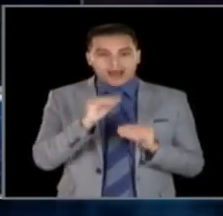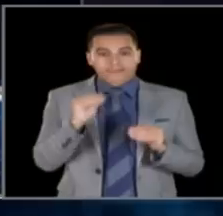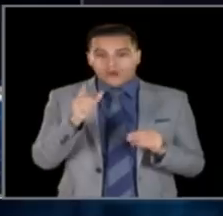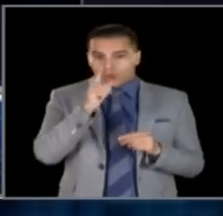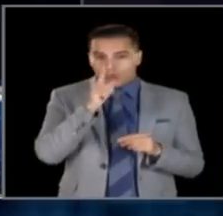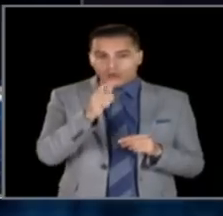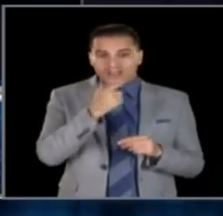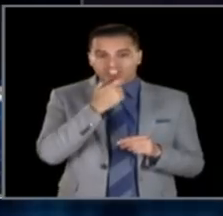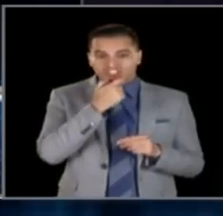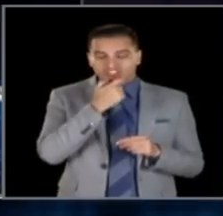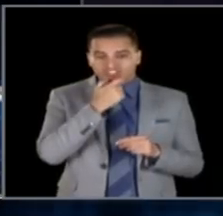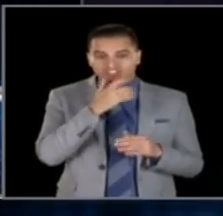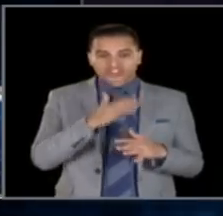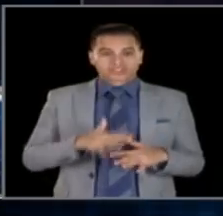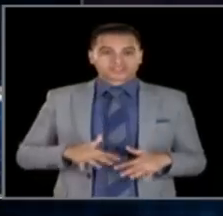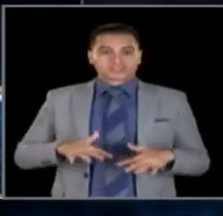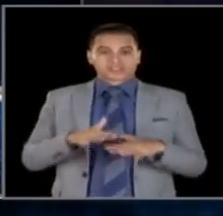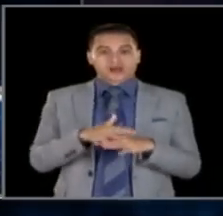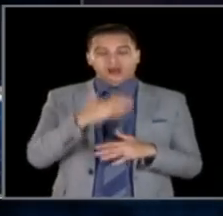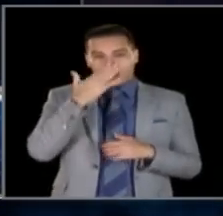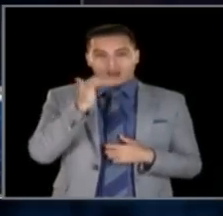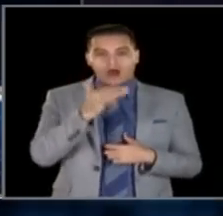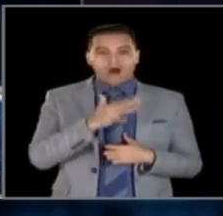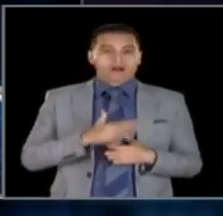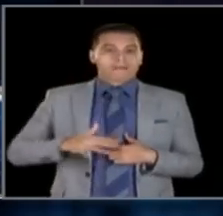اللغة الإنجليزية للعرب.